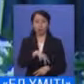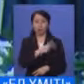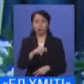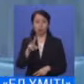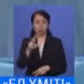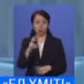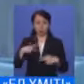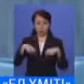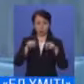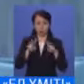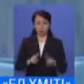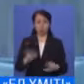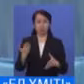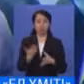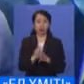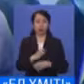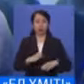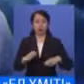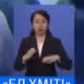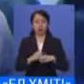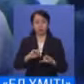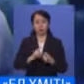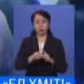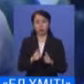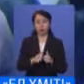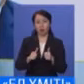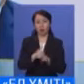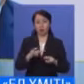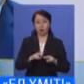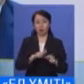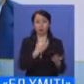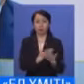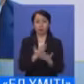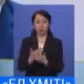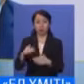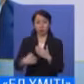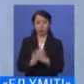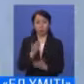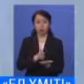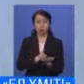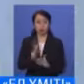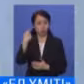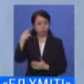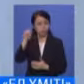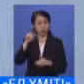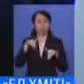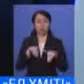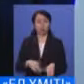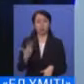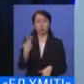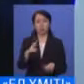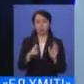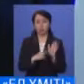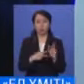300 специалистов мантры и команды менеджеров изменений и лидеры которых презентовали новые подходы и идея для решения 37